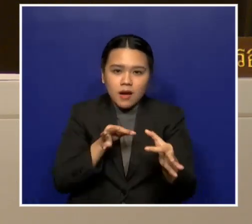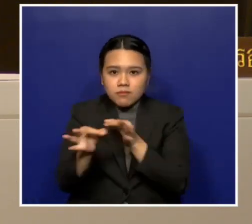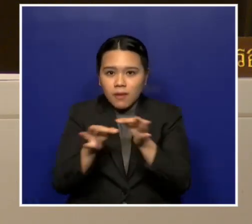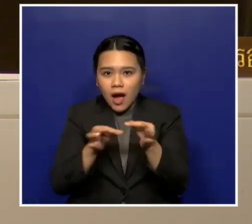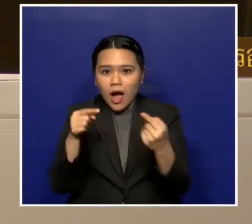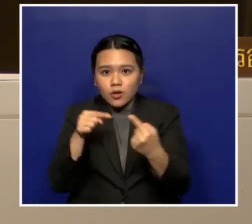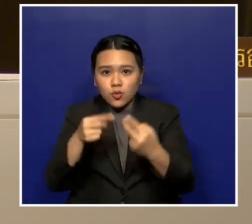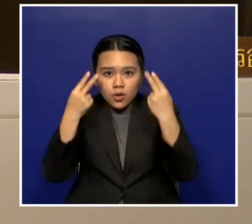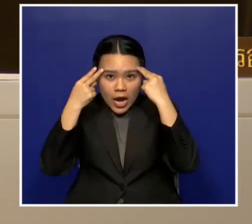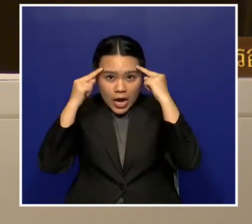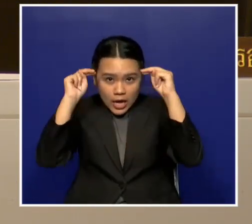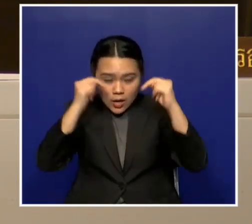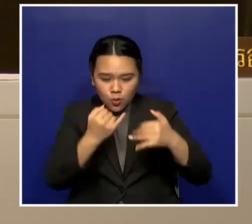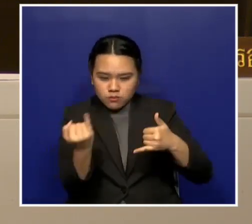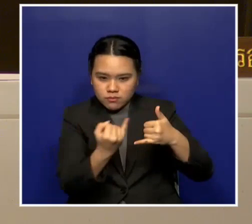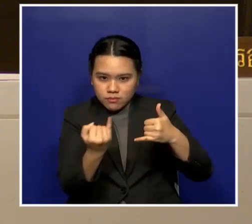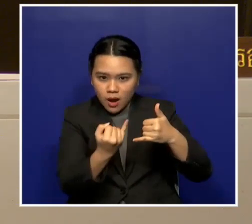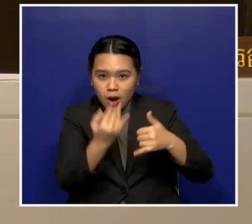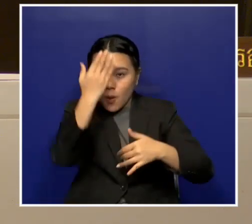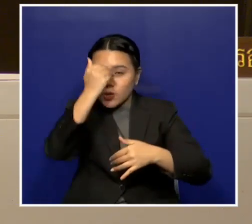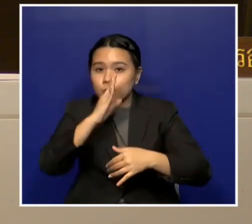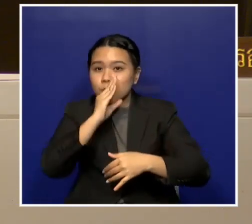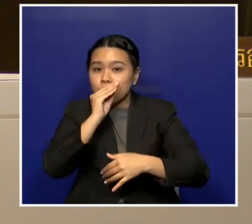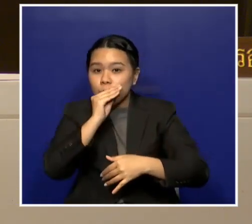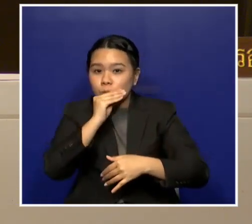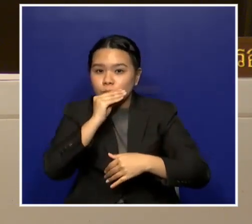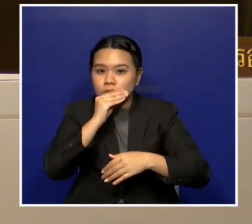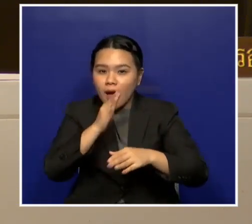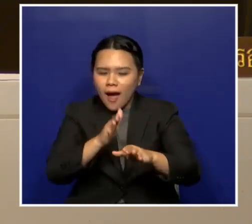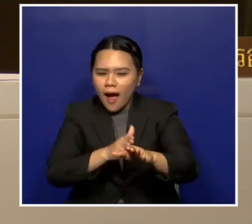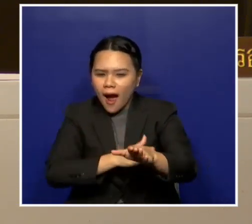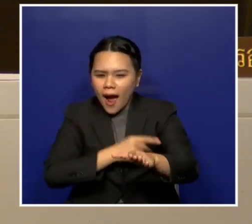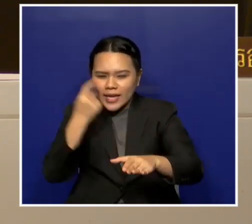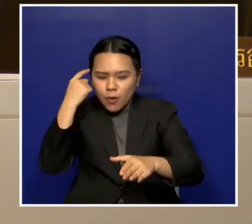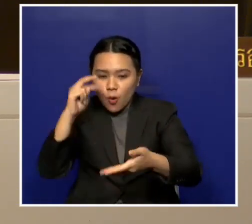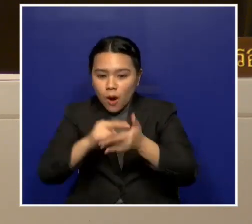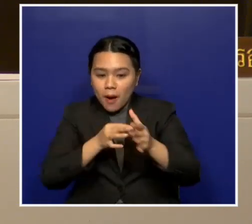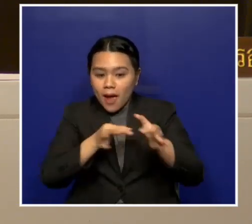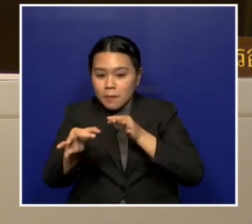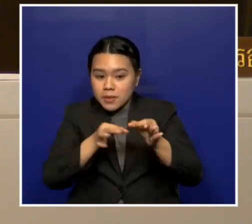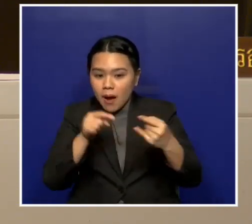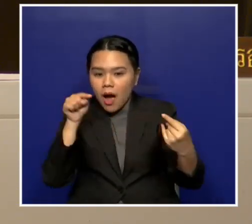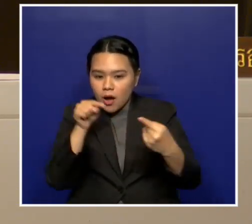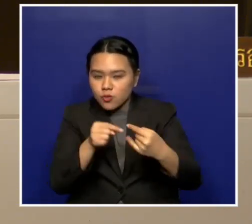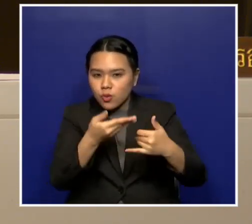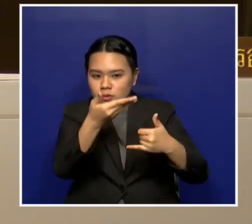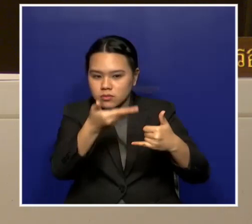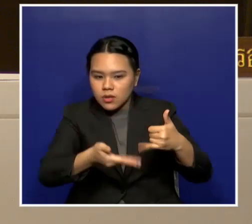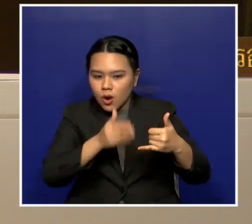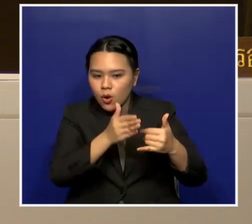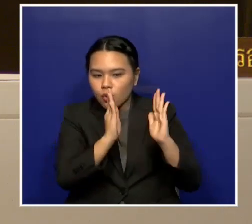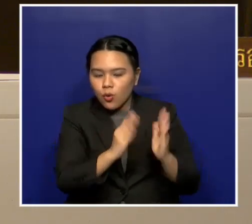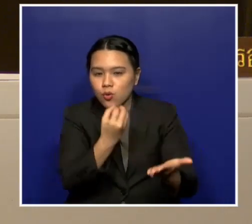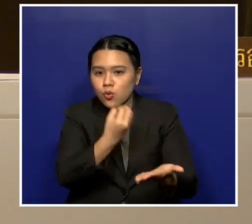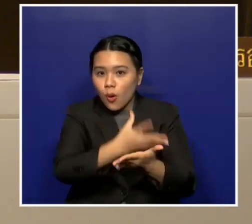จะเป็นการอภิปรายไม่ไว้วางใจเจ้าสัวไปนะครับท่านเพียงแต่ว่าท่านอธิบายให้โยงให้เห็นความผูกพัน